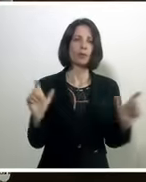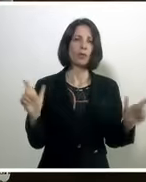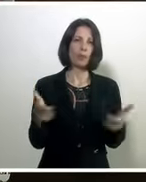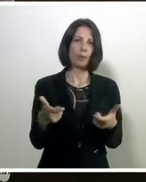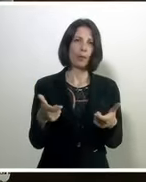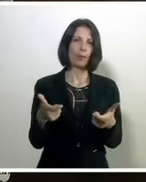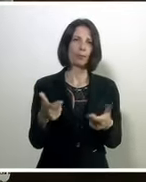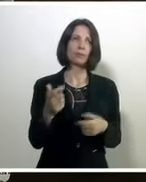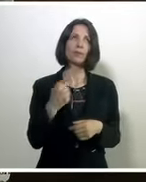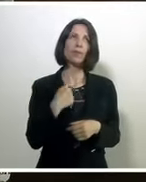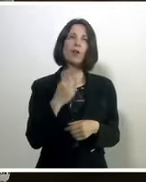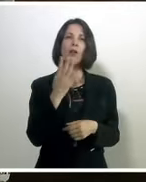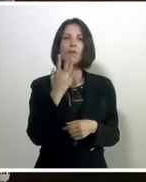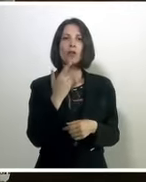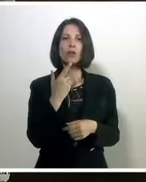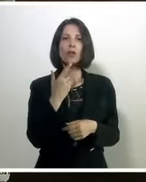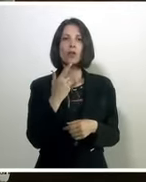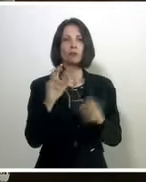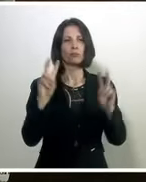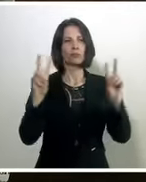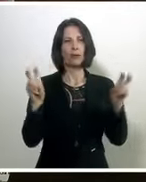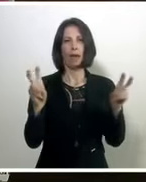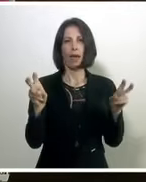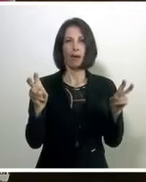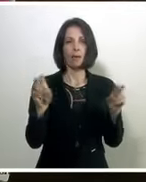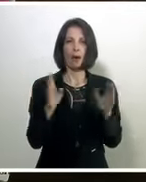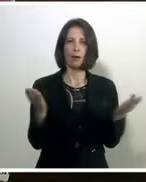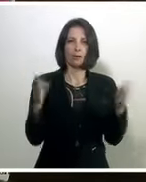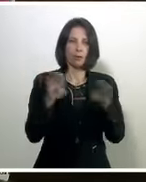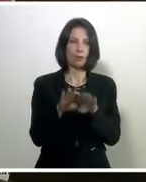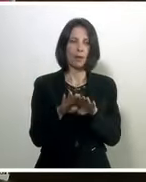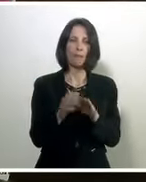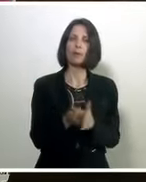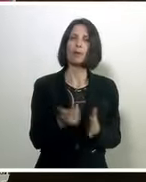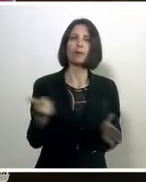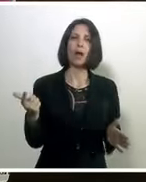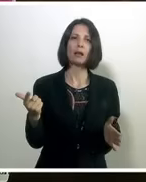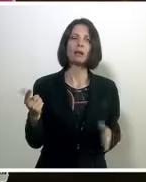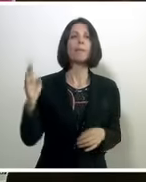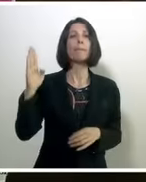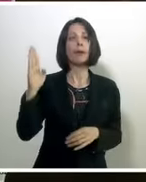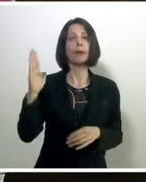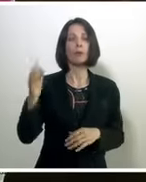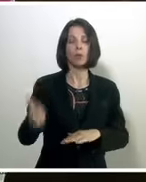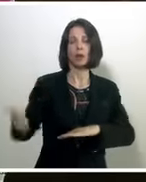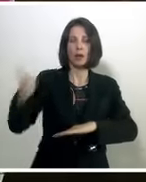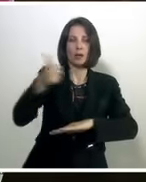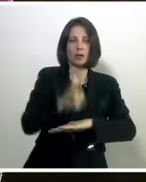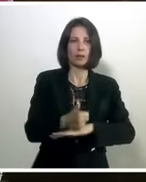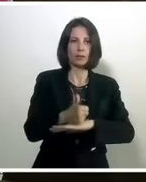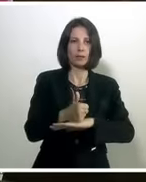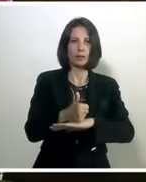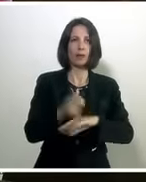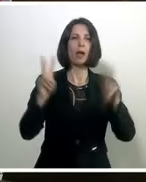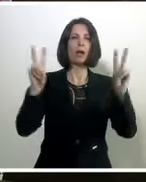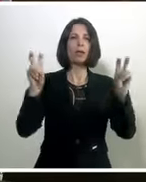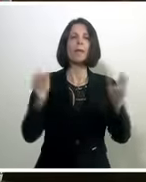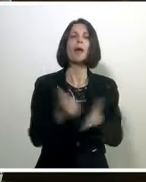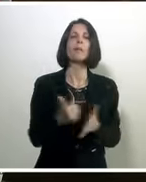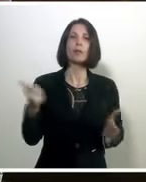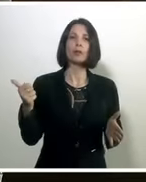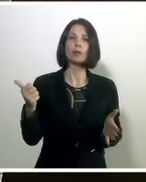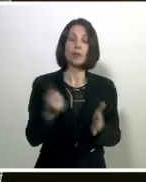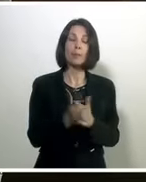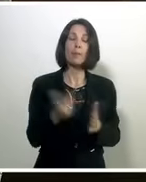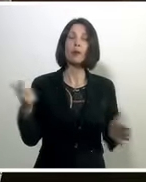Vorrei chiudere con un tema cruciale Berlinguer e il capitalismo il tema è cruciale a mio avviso perché egli fu il leader del